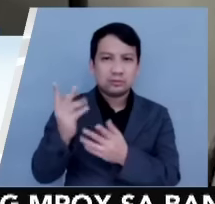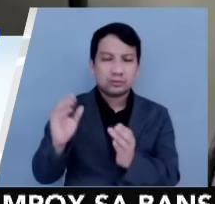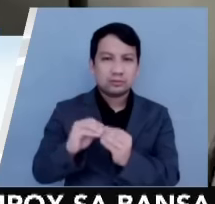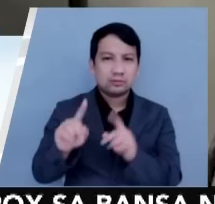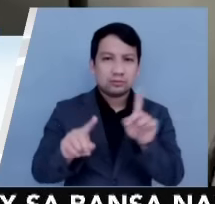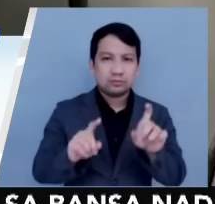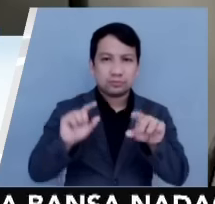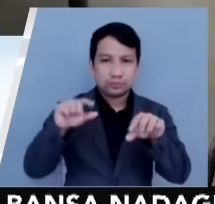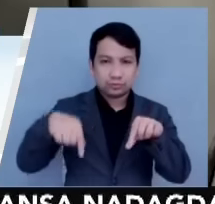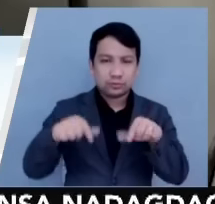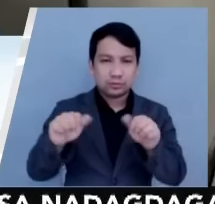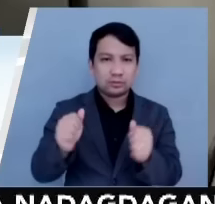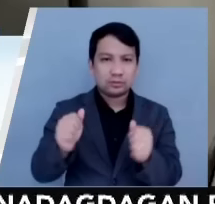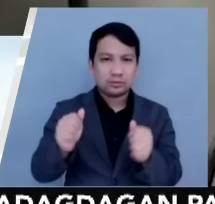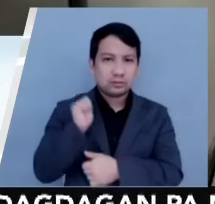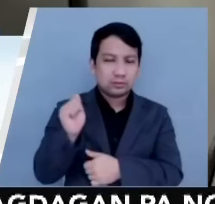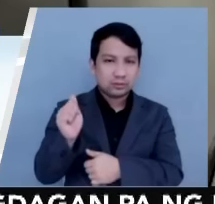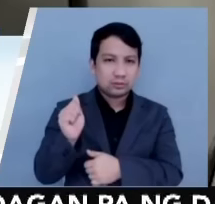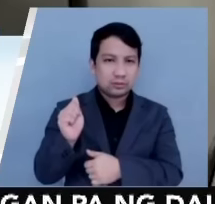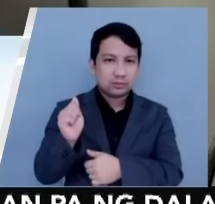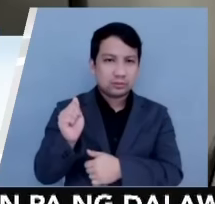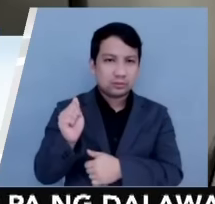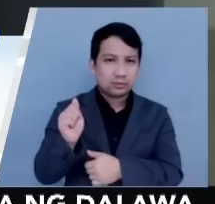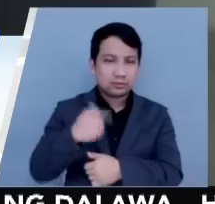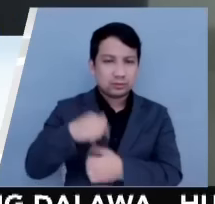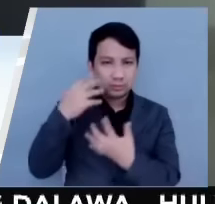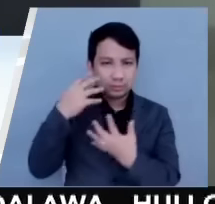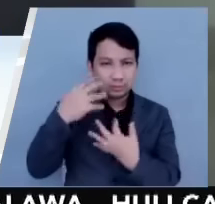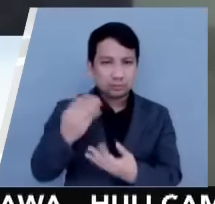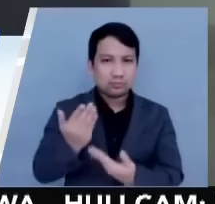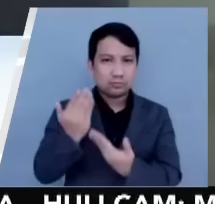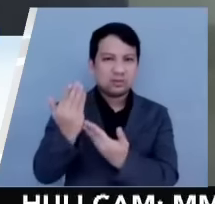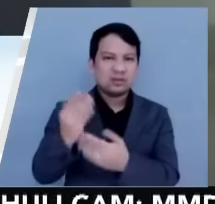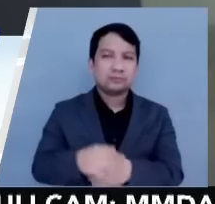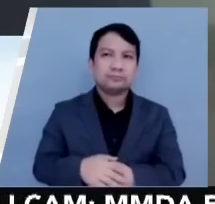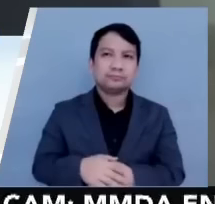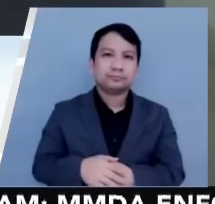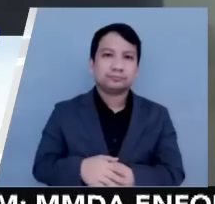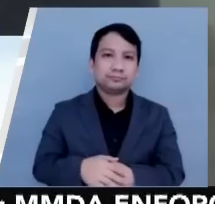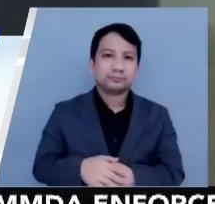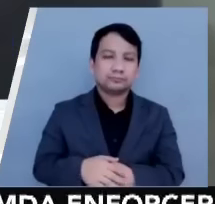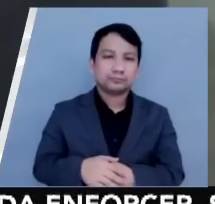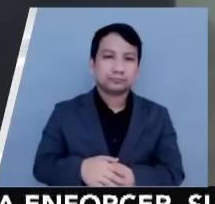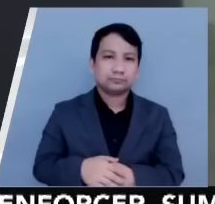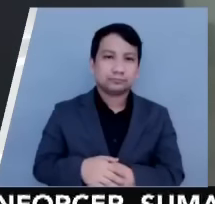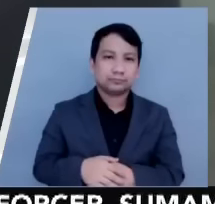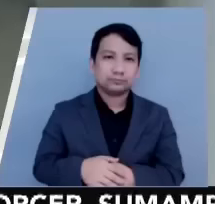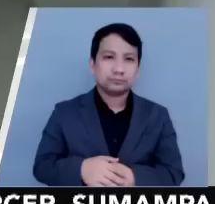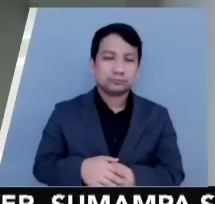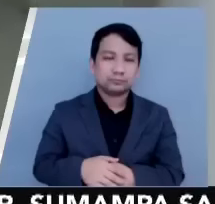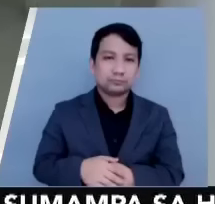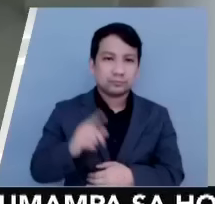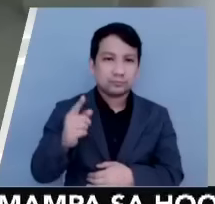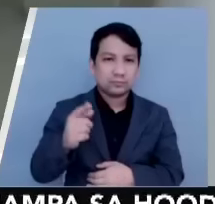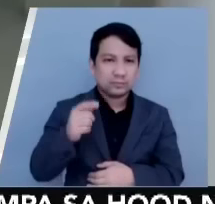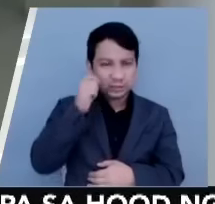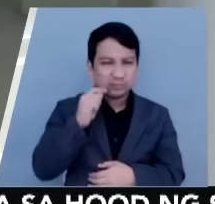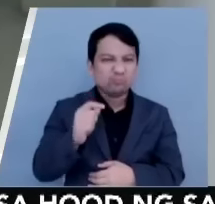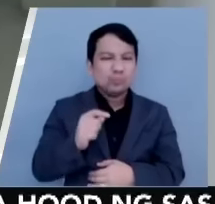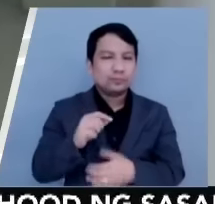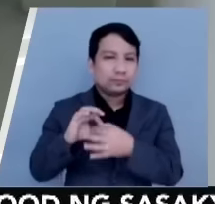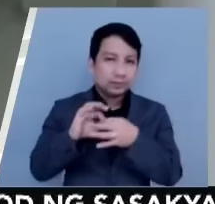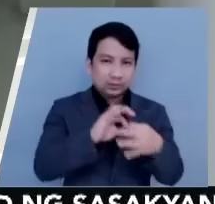will leave it to the House of Representatives to decide on the proposal. Si Lano del Norte 1st District Representative Zia Alonto, makikipag-ugnayan daw